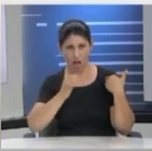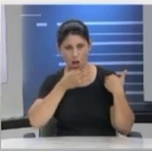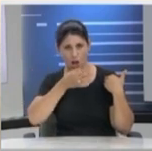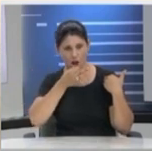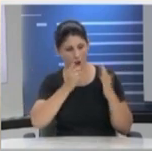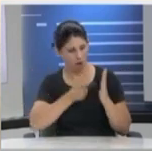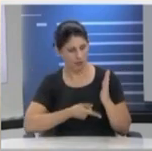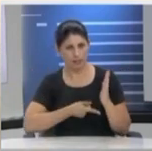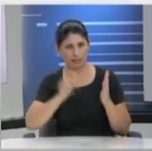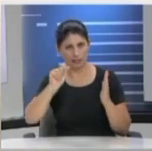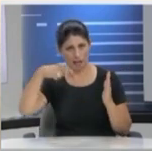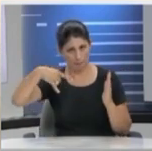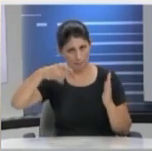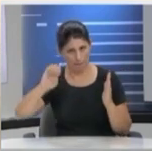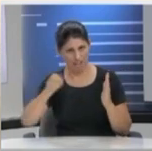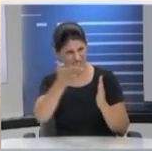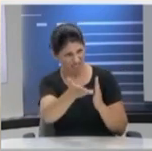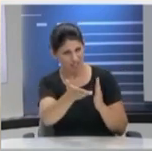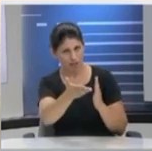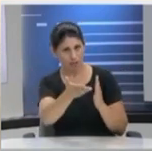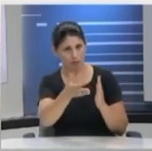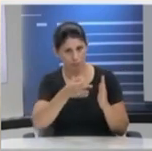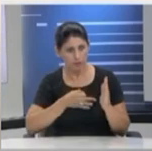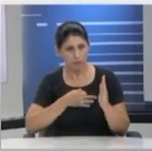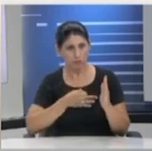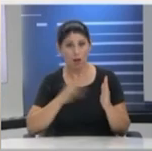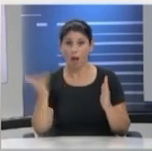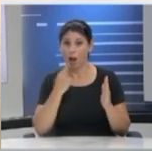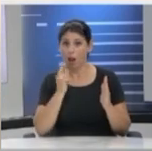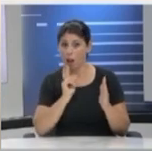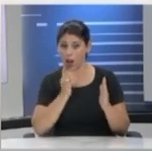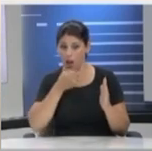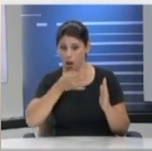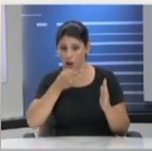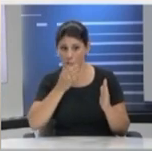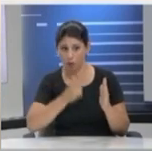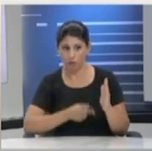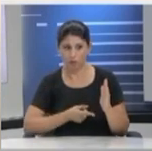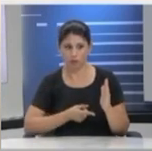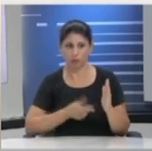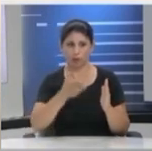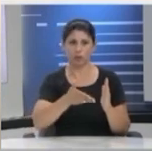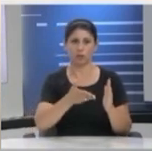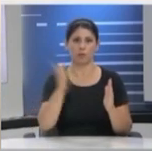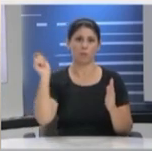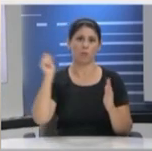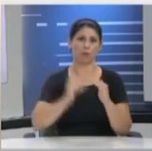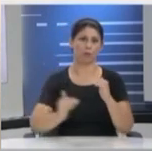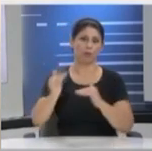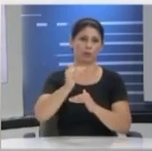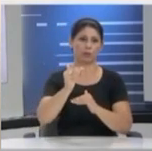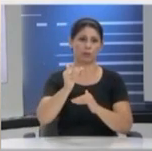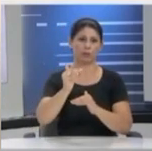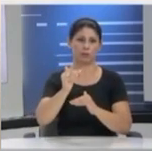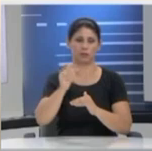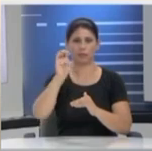Λογοκρίνετε το ΑΠΕ εσείς. Πέστε το. Αν το λογοκρίνετε, λογοκρίνετε η ΑΜΕΗ. Είστε ο πολιτικός προϊστάμενος πλέον